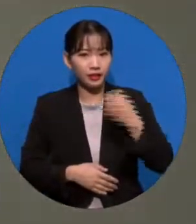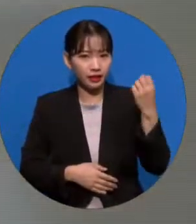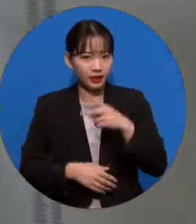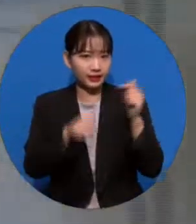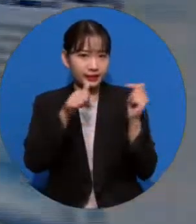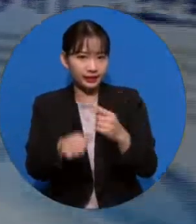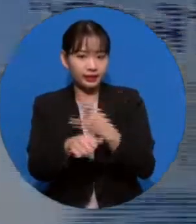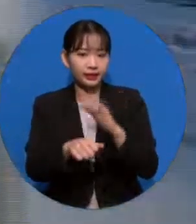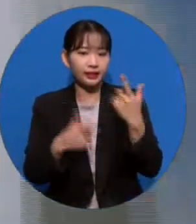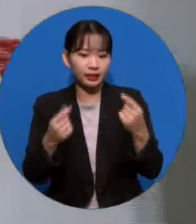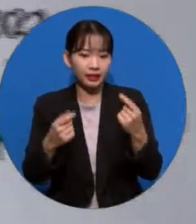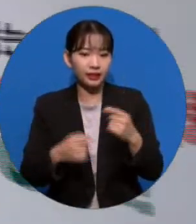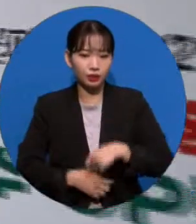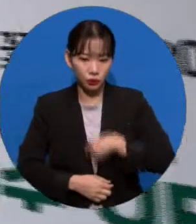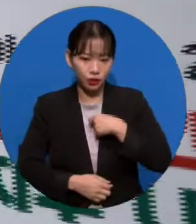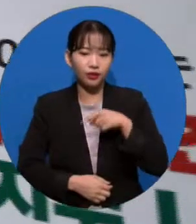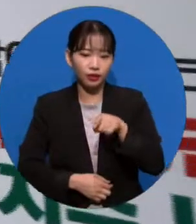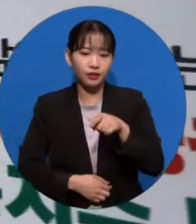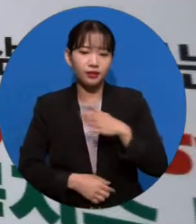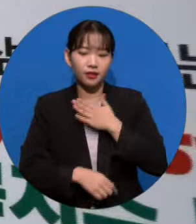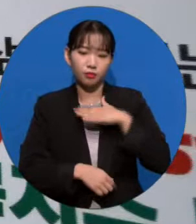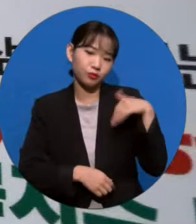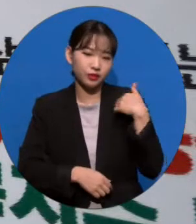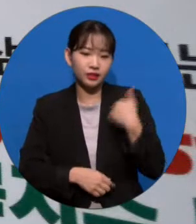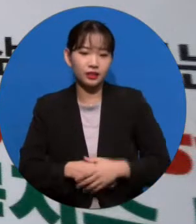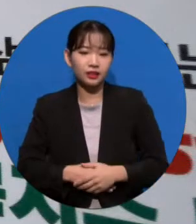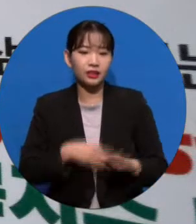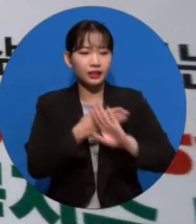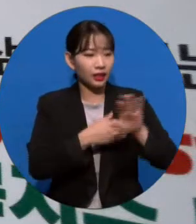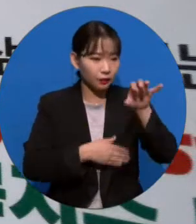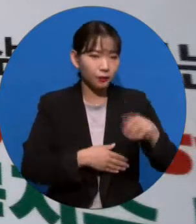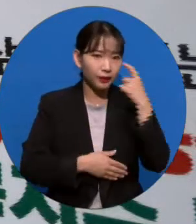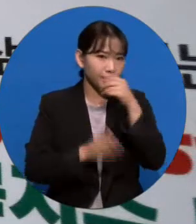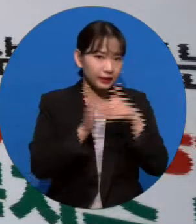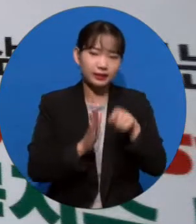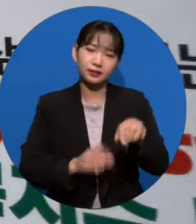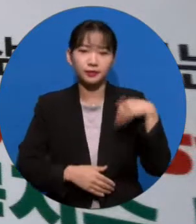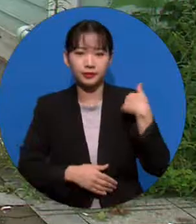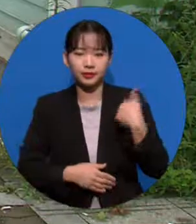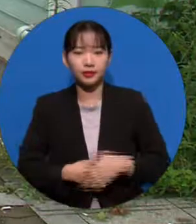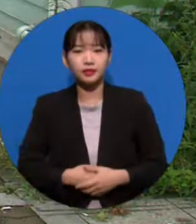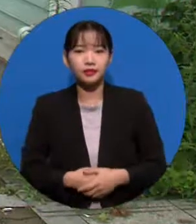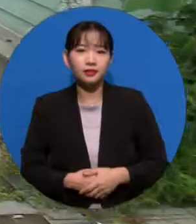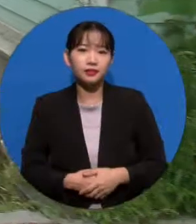지시를 내려야 할 것 같은데 솔직하게 여기는 제가 몰랐어요. 요거는 제가 확인했는데 요거는 제가 몰랐어요.